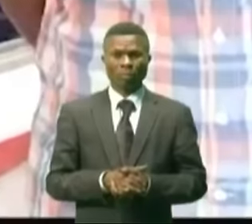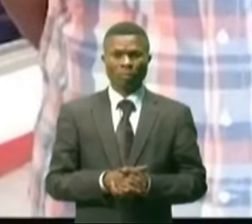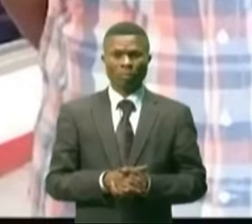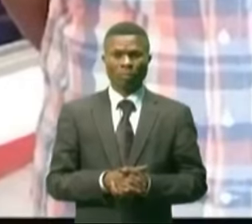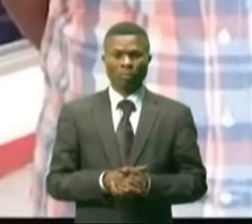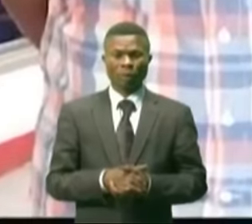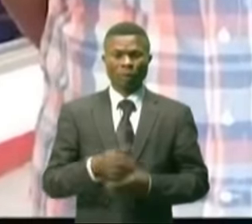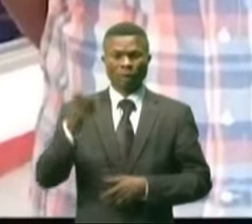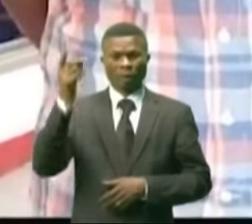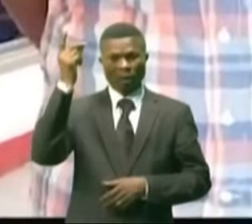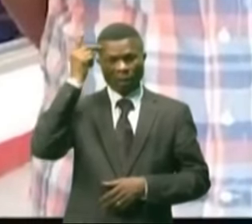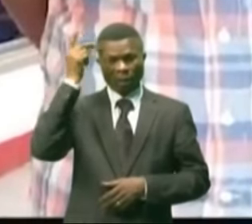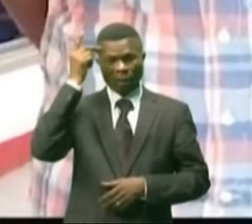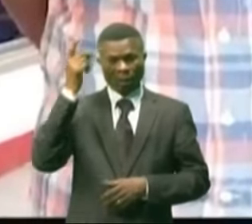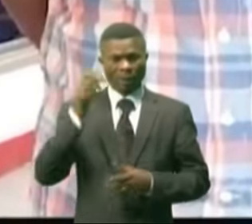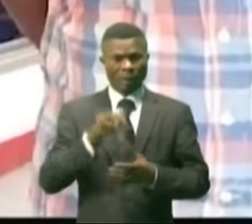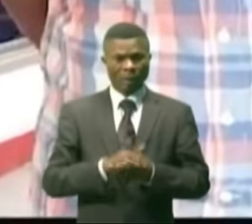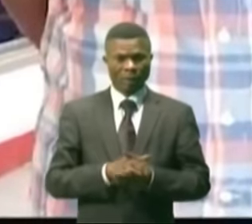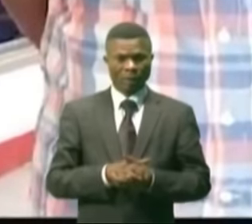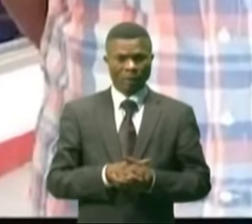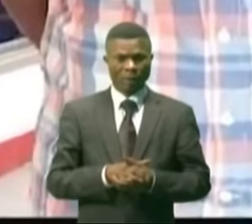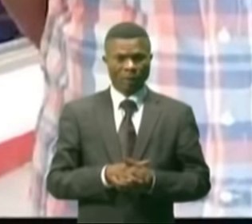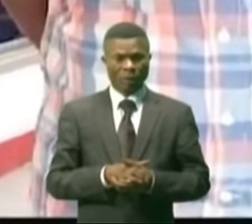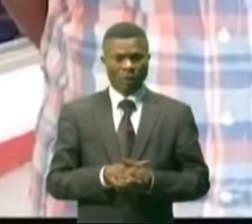Chassa, les